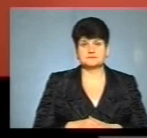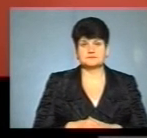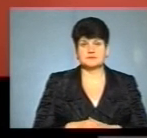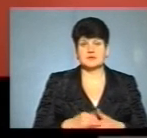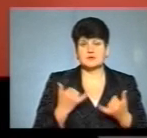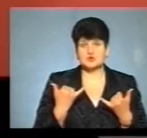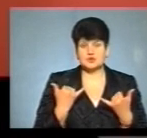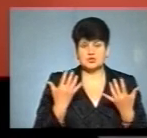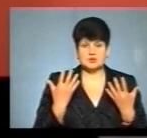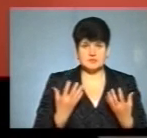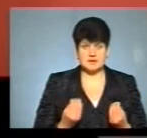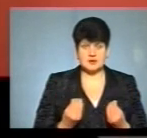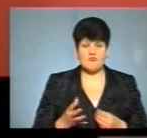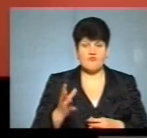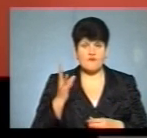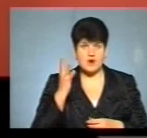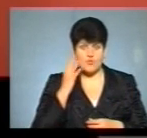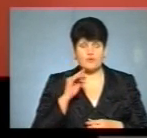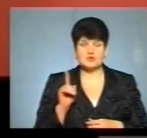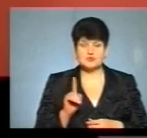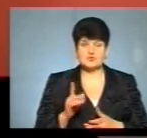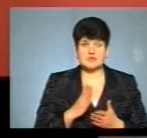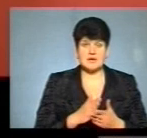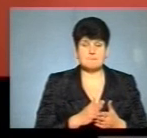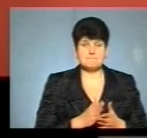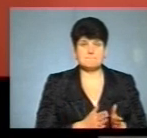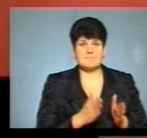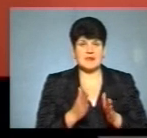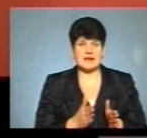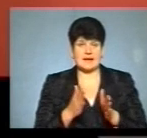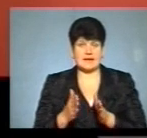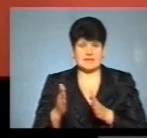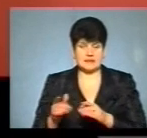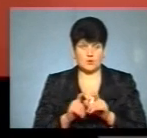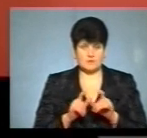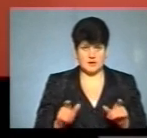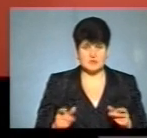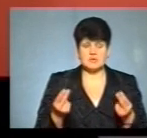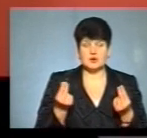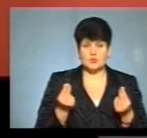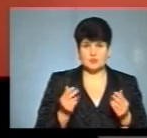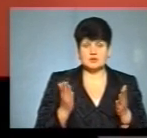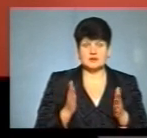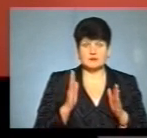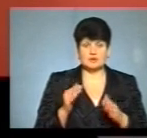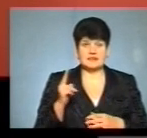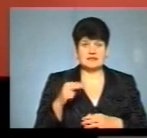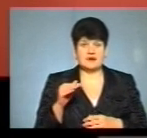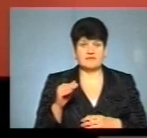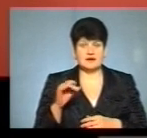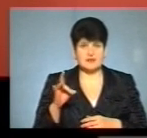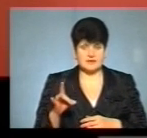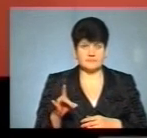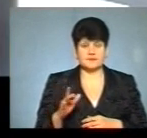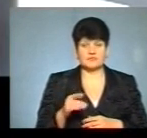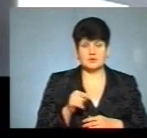На сьогоднішній день, враховуючи, що є перехідні об'єкти, тобто і кошти, які будуть йти з ДФРР на ці об'єкти,